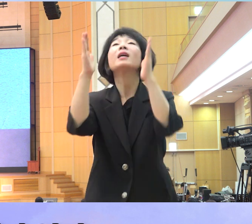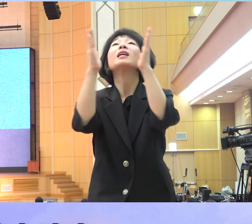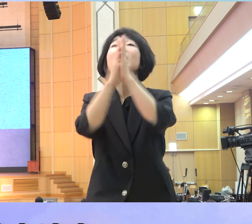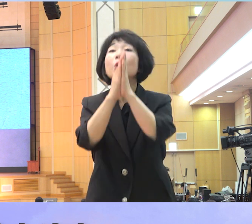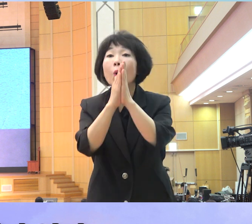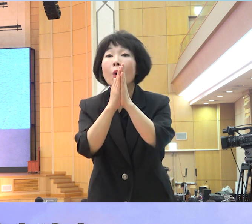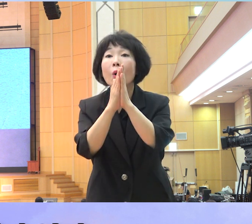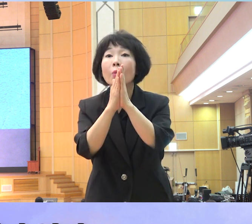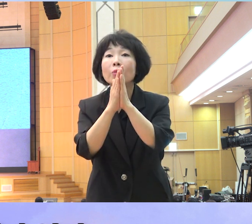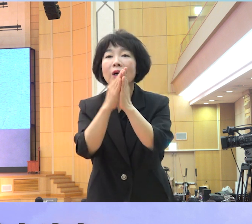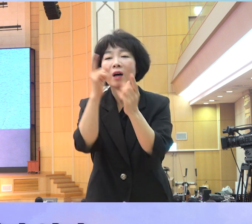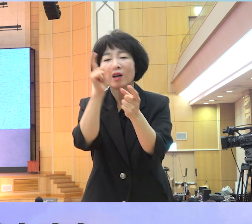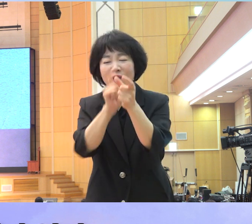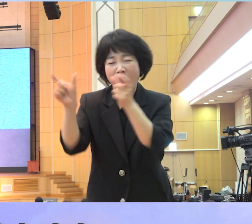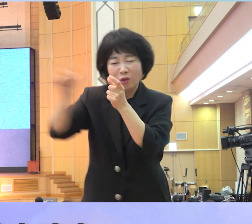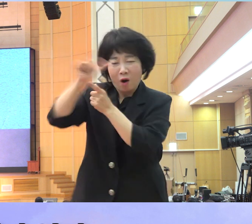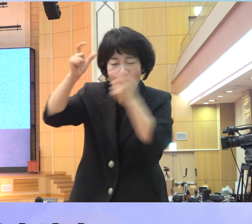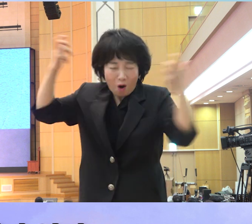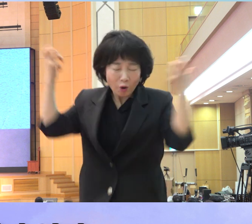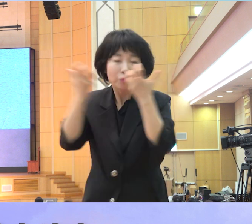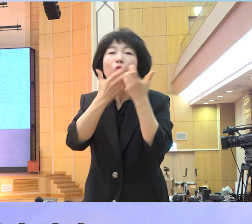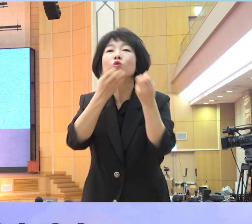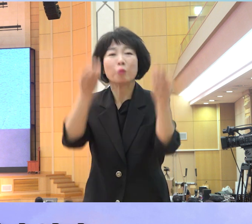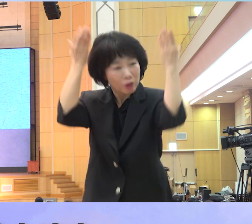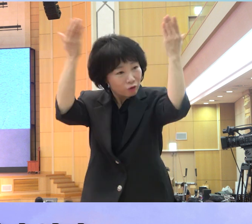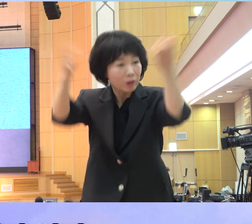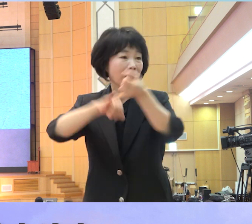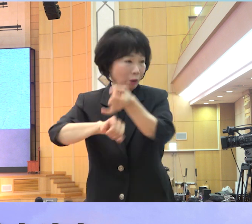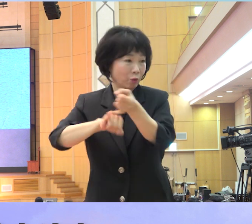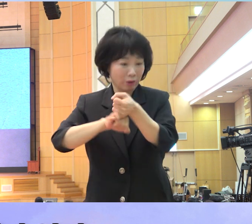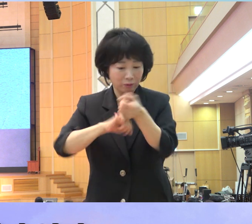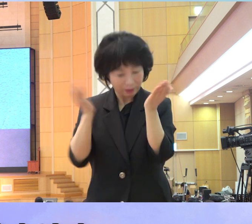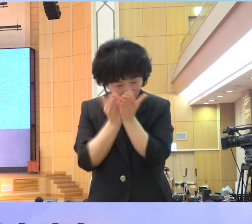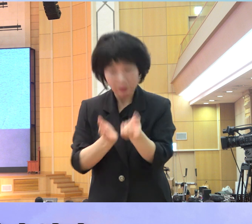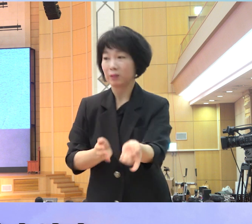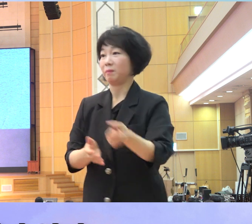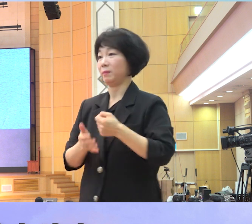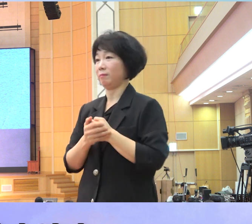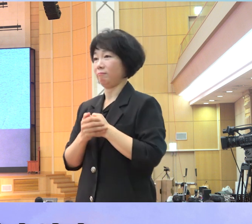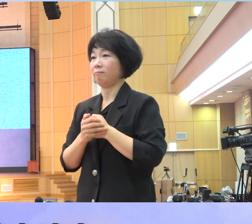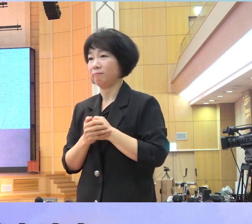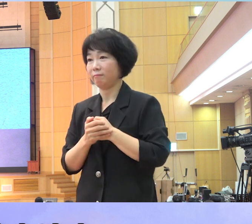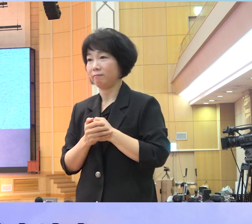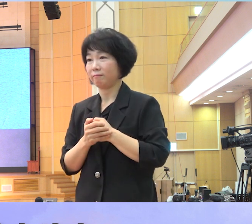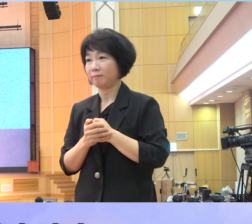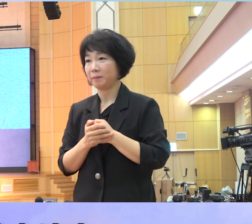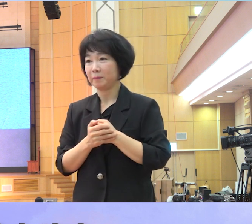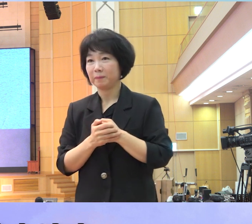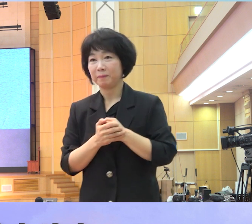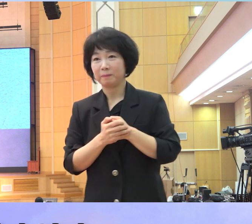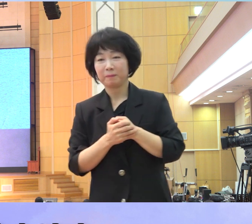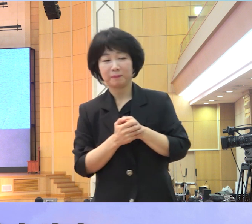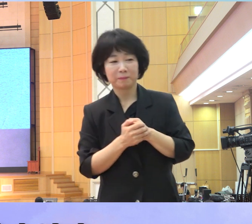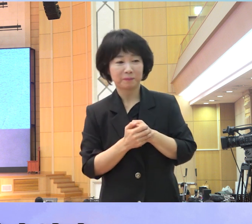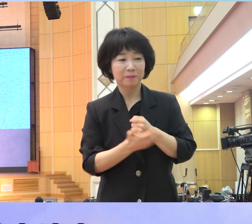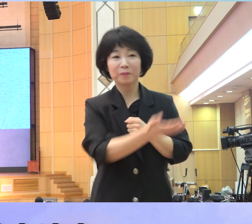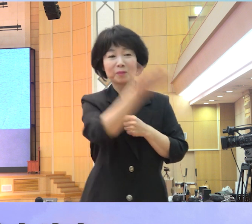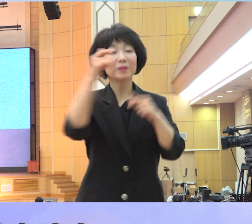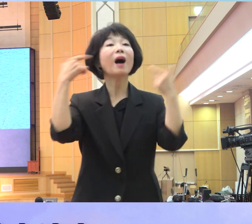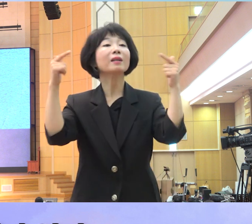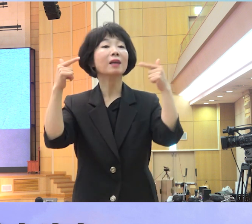그것에 더욱 뭐하도록? 넘치도록 주신다는 거예요. 넘치도록. 그래서요, 여러분,